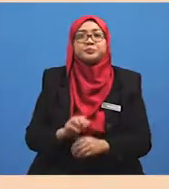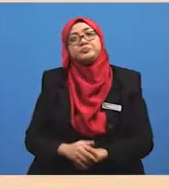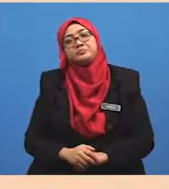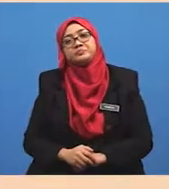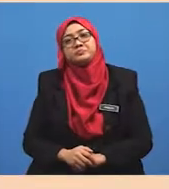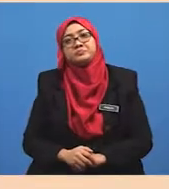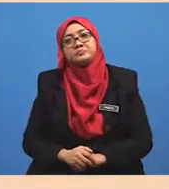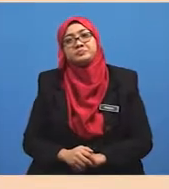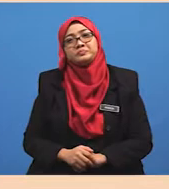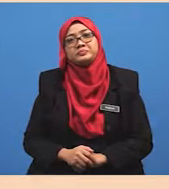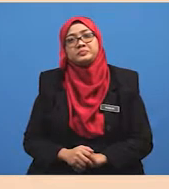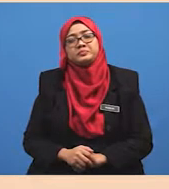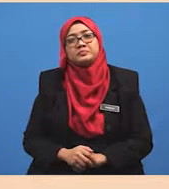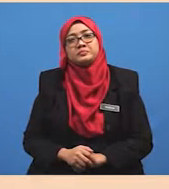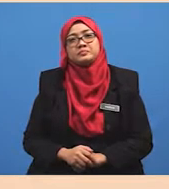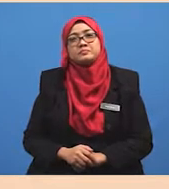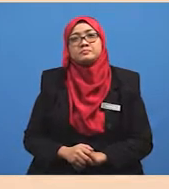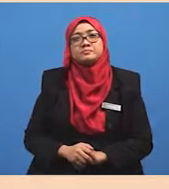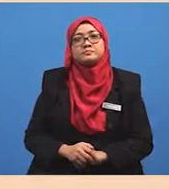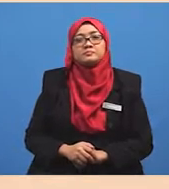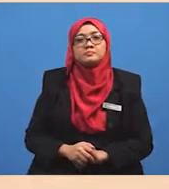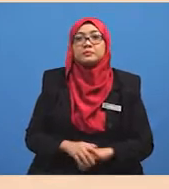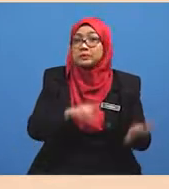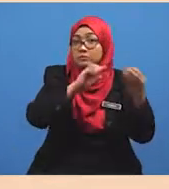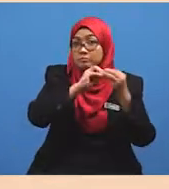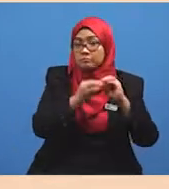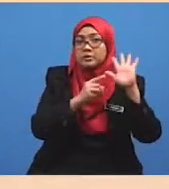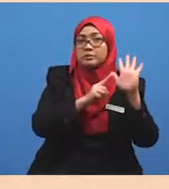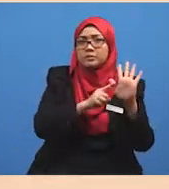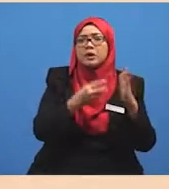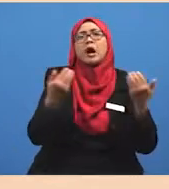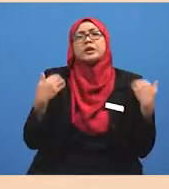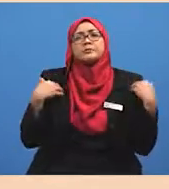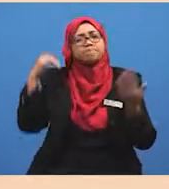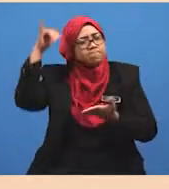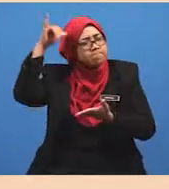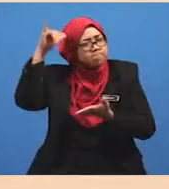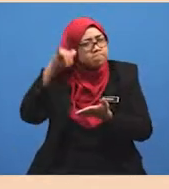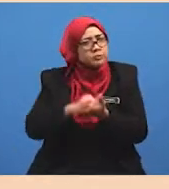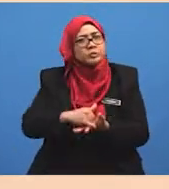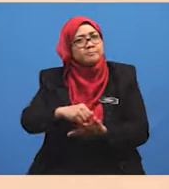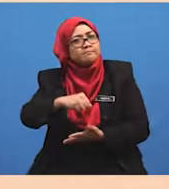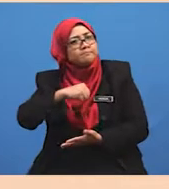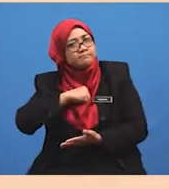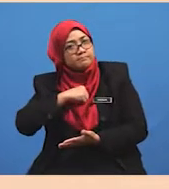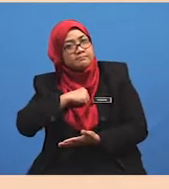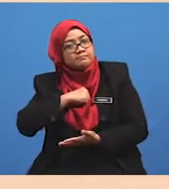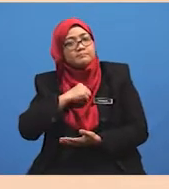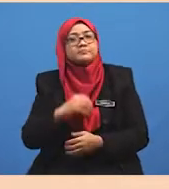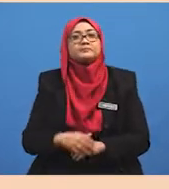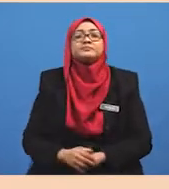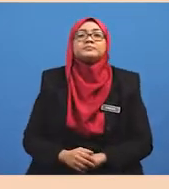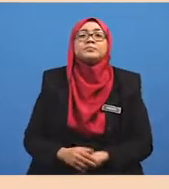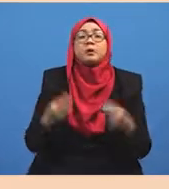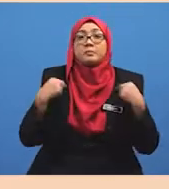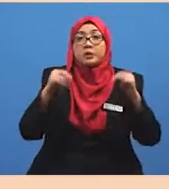ialah mempunyai keyakinan diri ini per bangsut usaha What